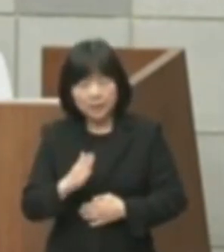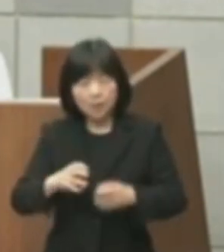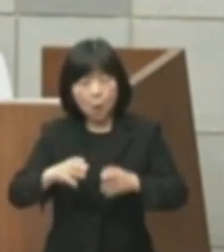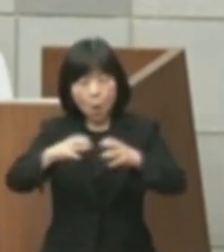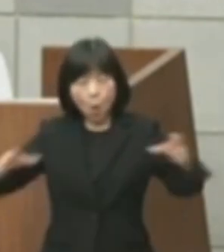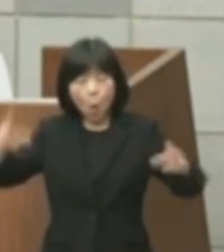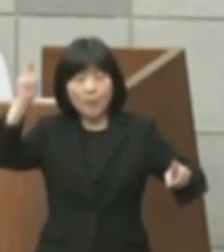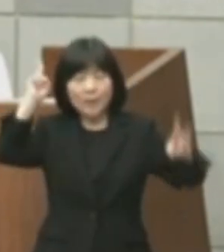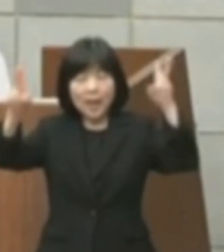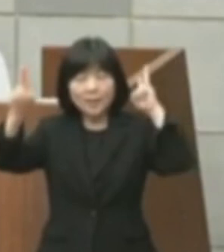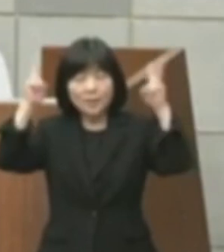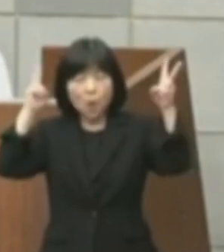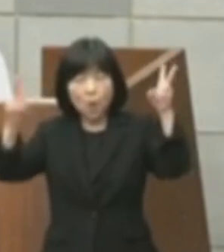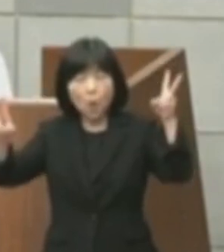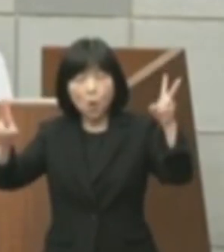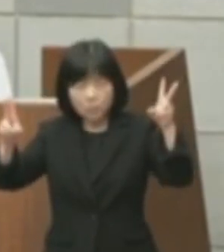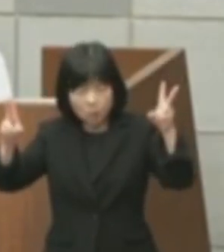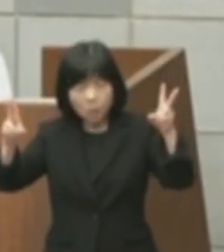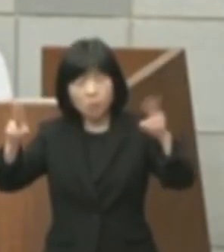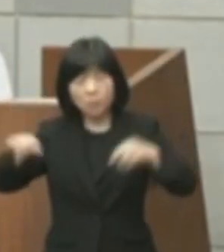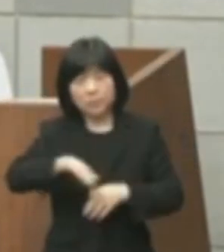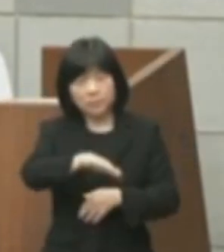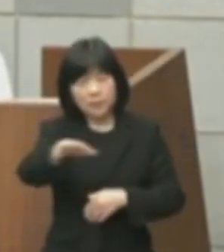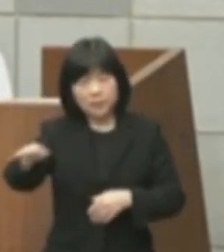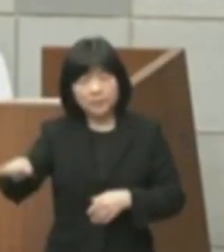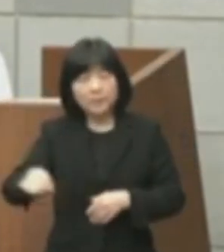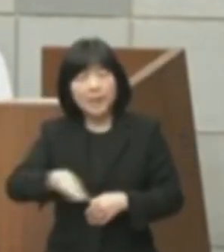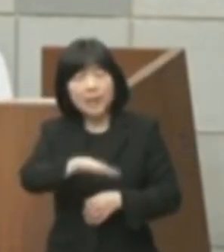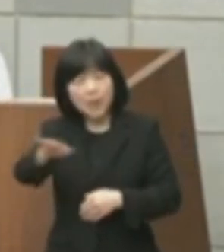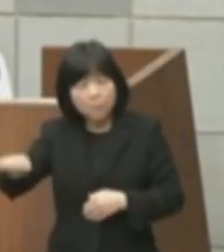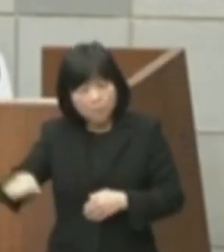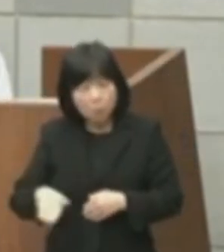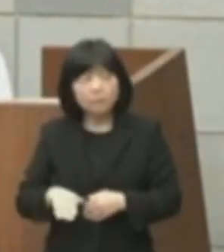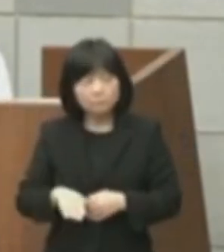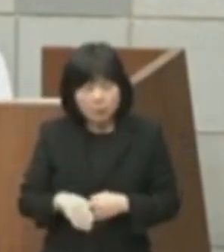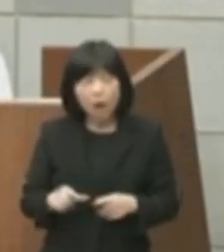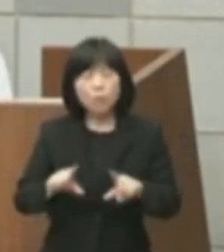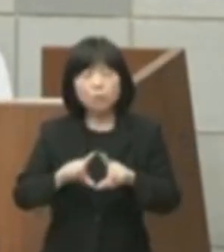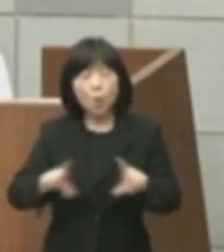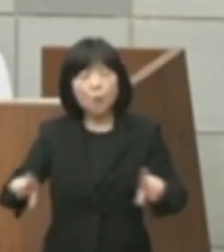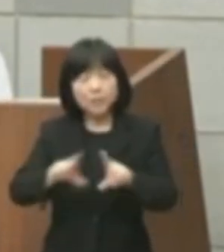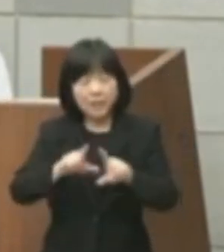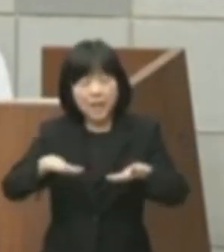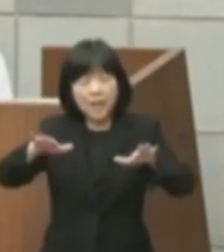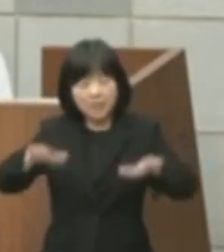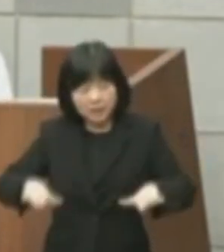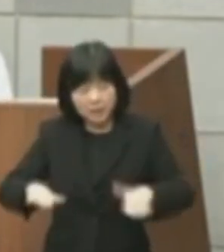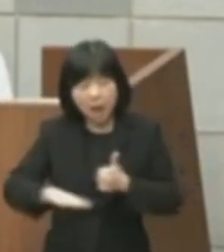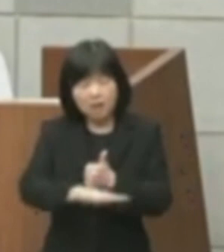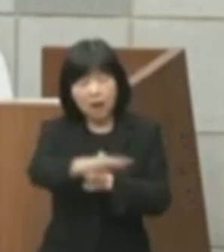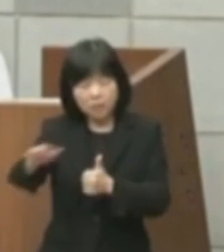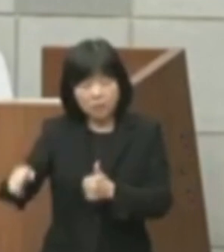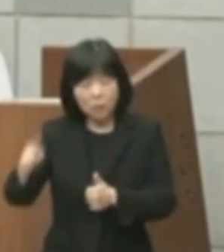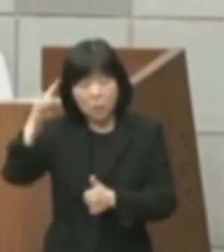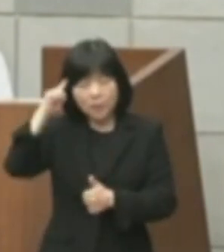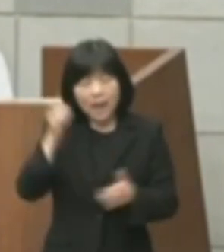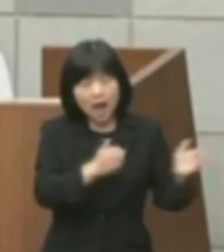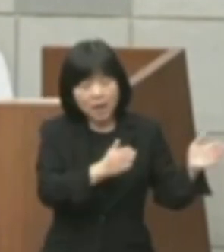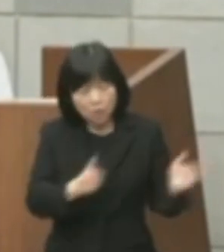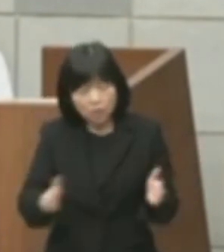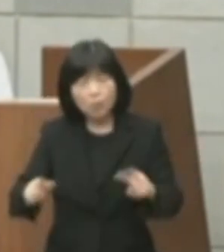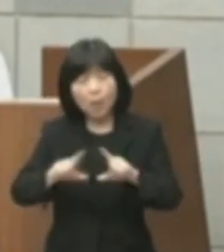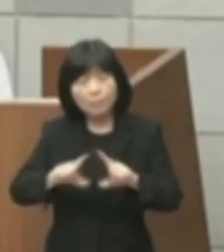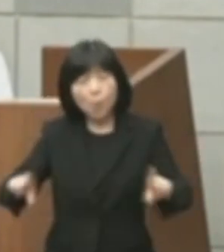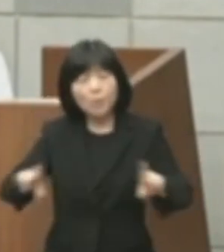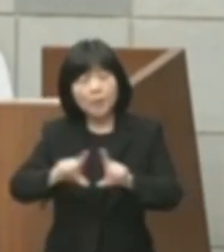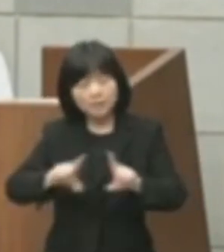の、本当しかるべき方も当然ですと、今の時代に環境に配慮しないなんて考えられませんと言っておられましたから、それはまあし